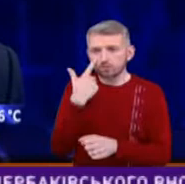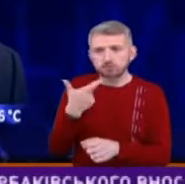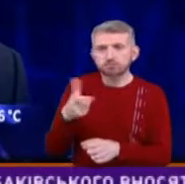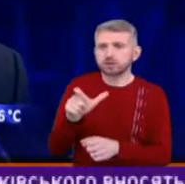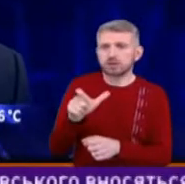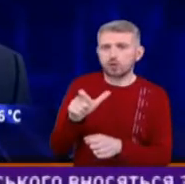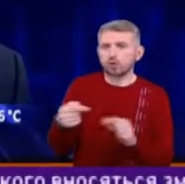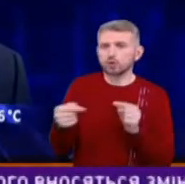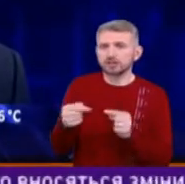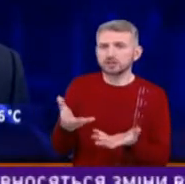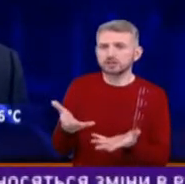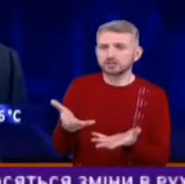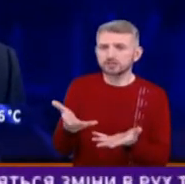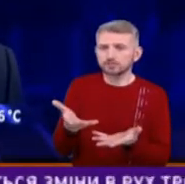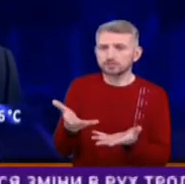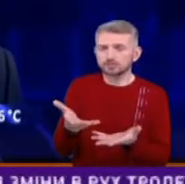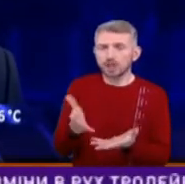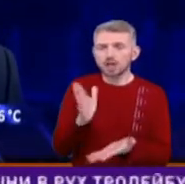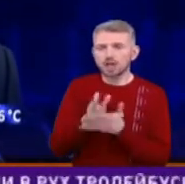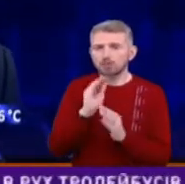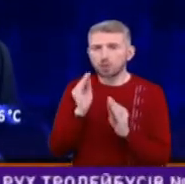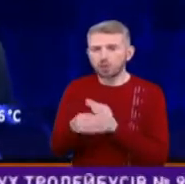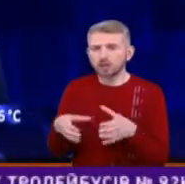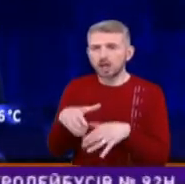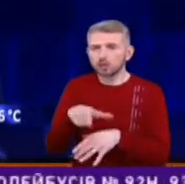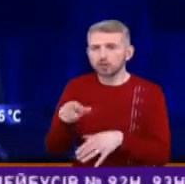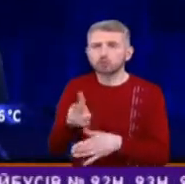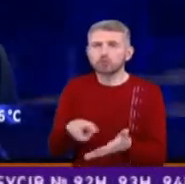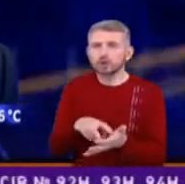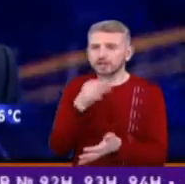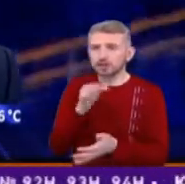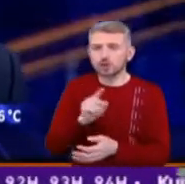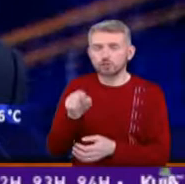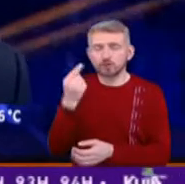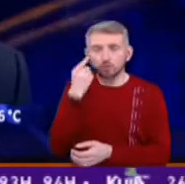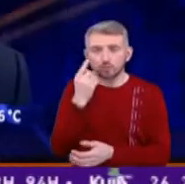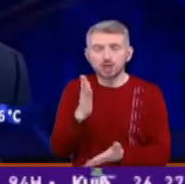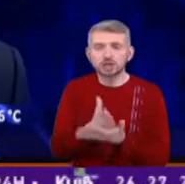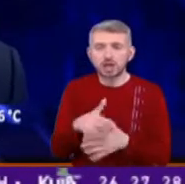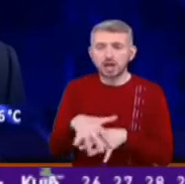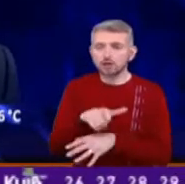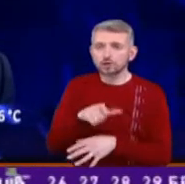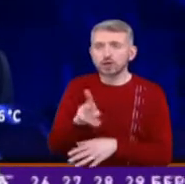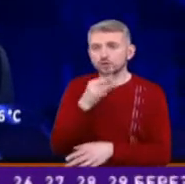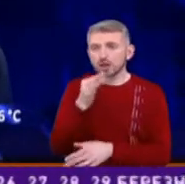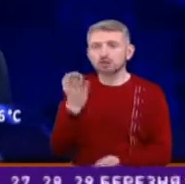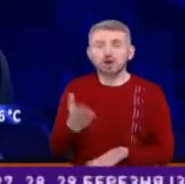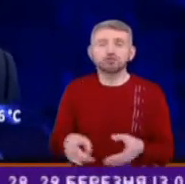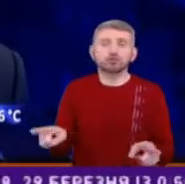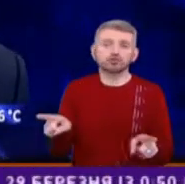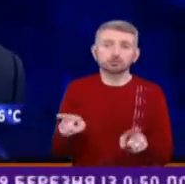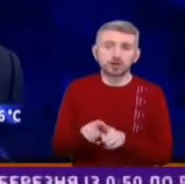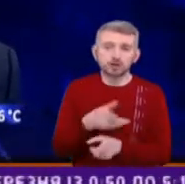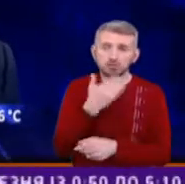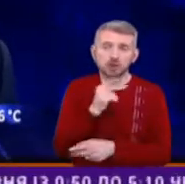не факт. Тому що насправді є прихований електорат, який боїться сказати те, що він думає. Є електорат, який скаже, ну якщо вже, так би мовити,